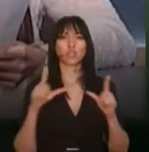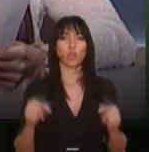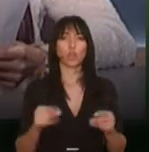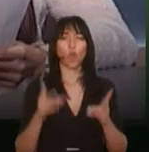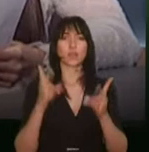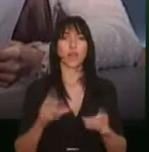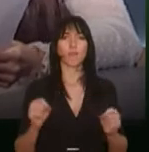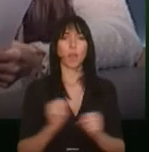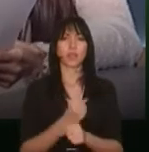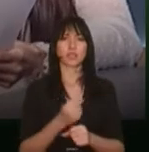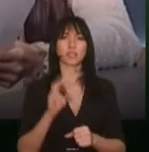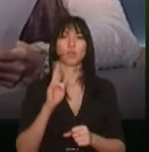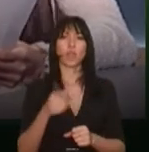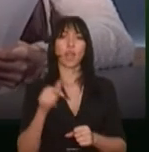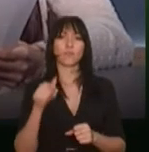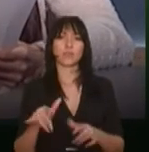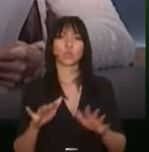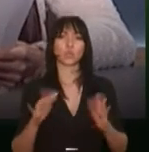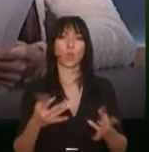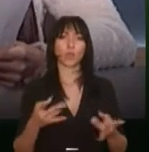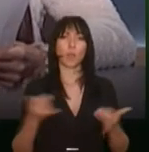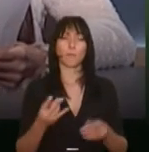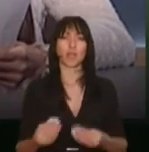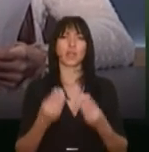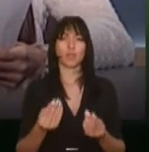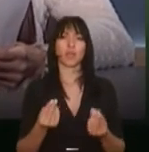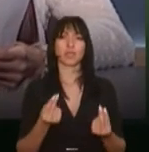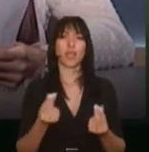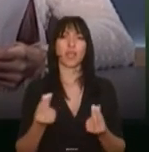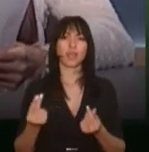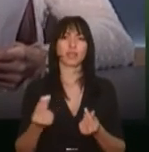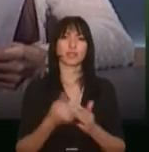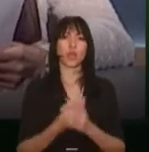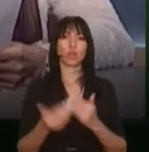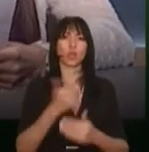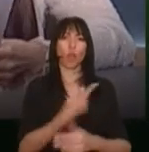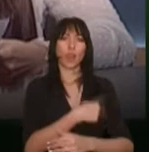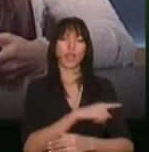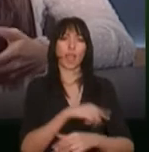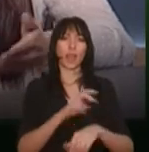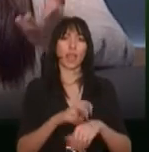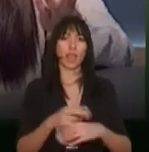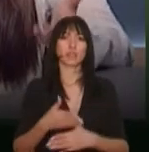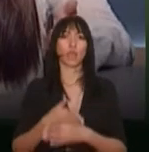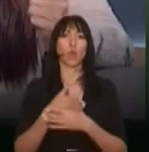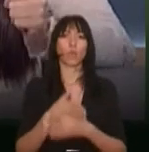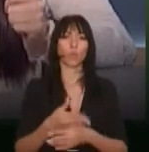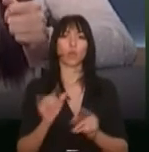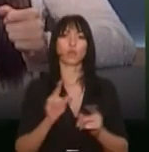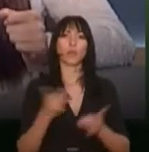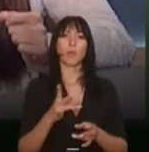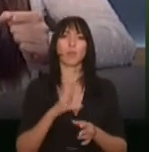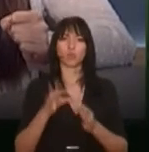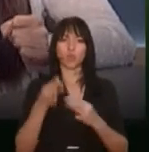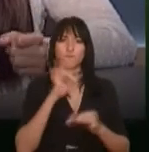травматизму, як в цьому, в цих ситуаціях має надаватися якісна долікарська допомога, і що має бути в